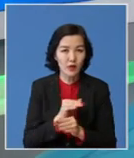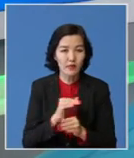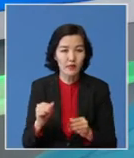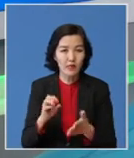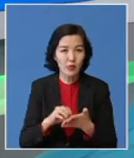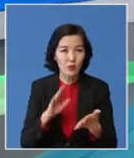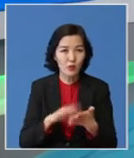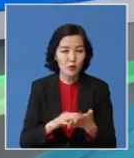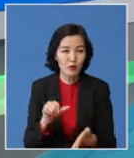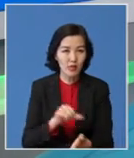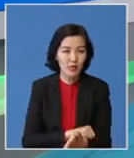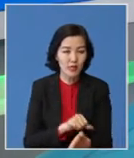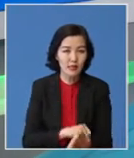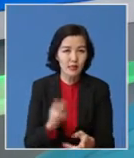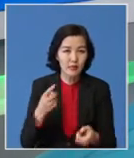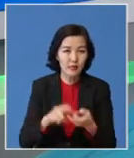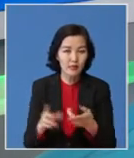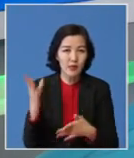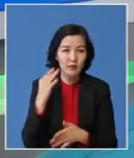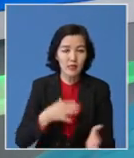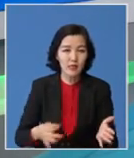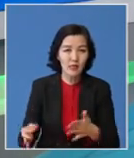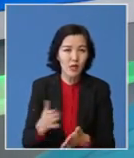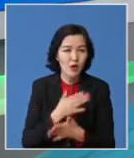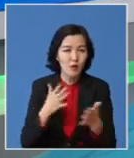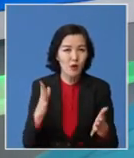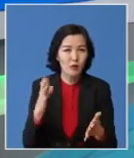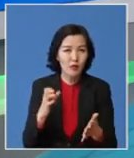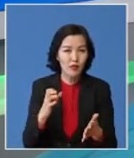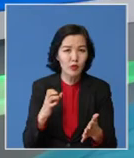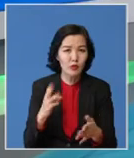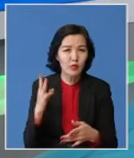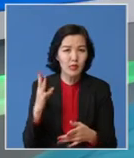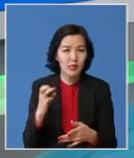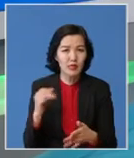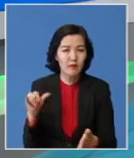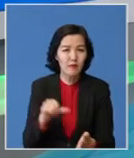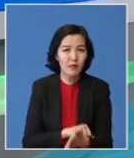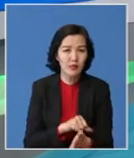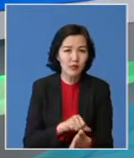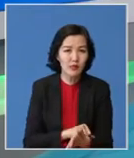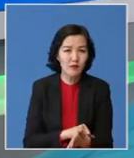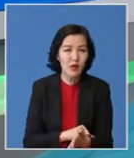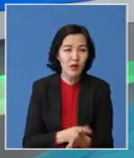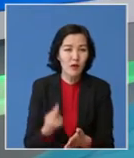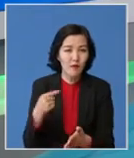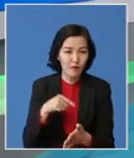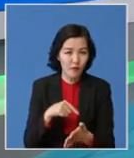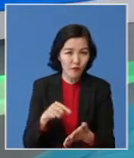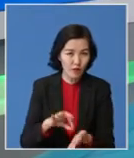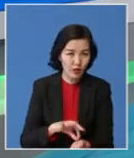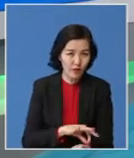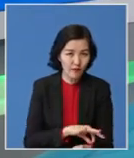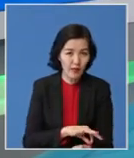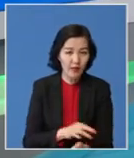учет наркозависимых в Алматинской области более 500. 300 из них вводят наркотические вещества внутривенно.